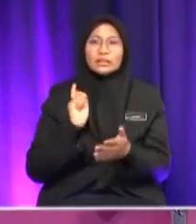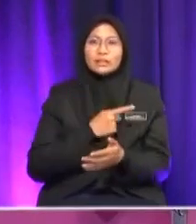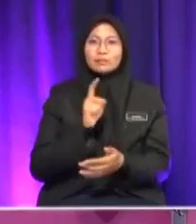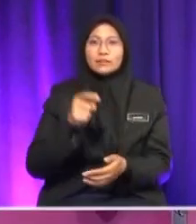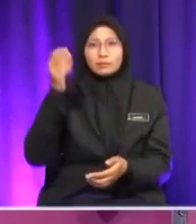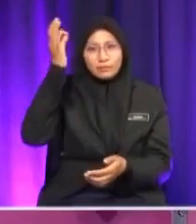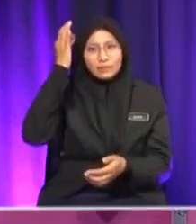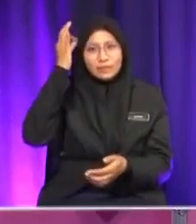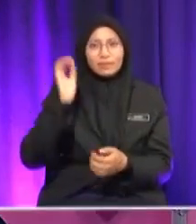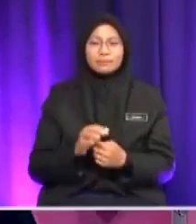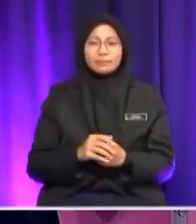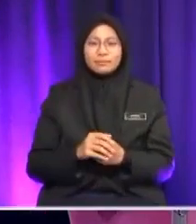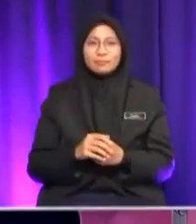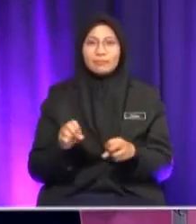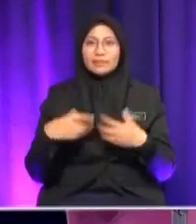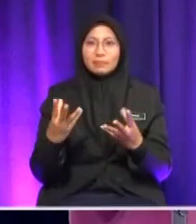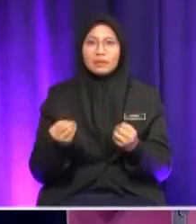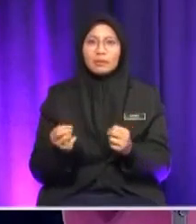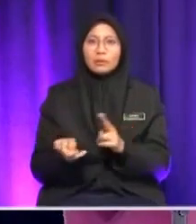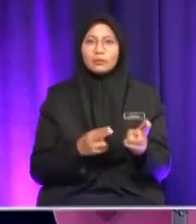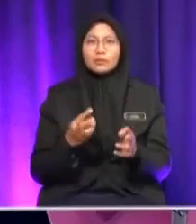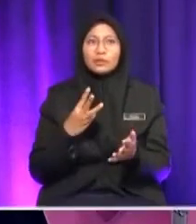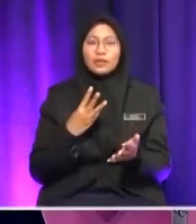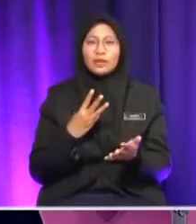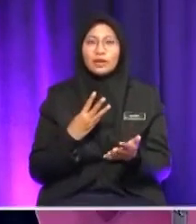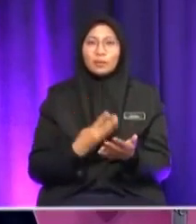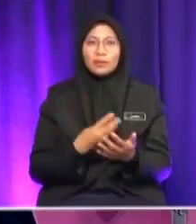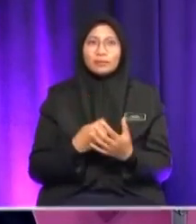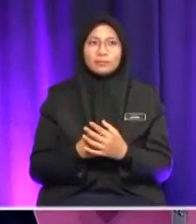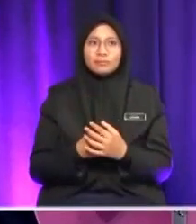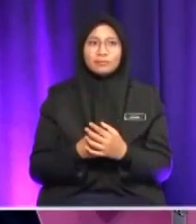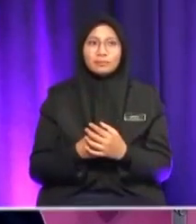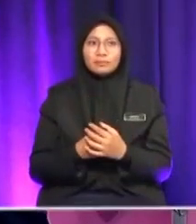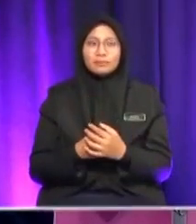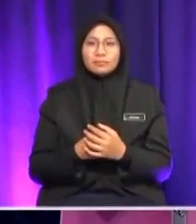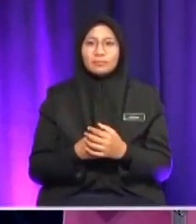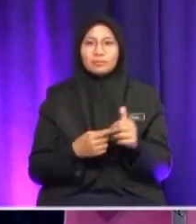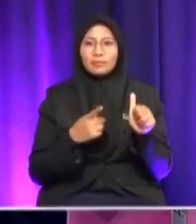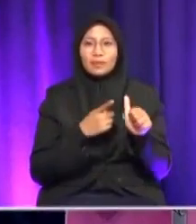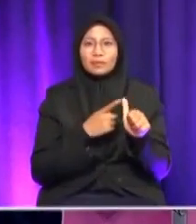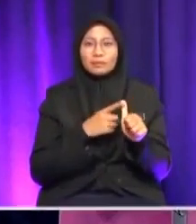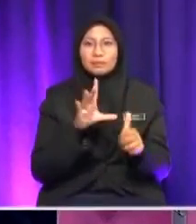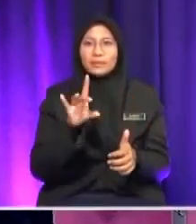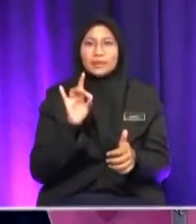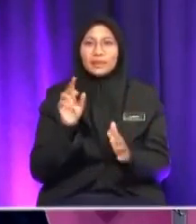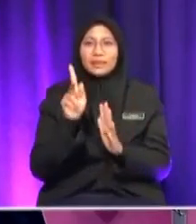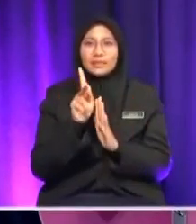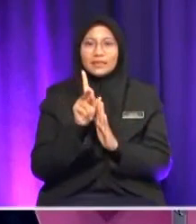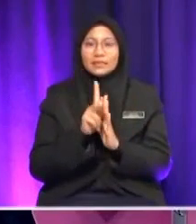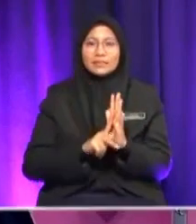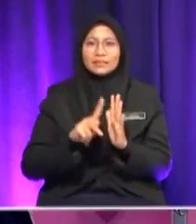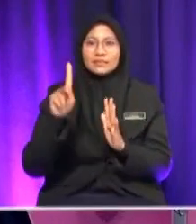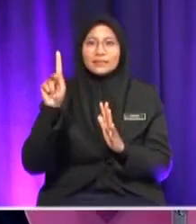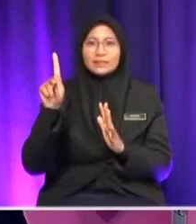berfikir. Itu merujuk kepada rasional. Dan cikgu pula akan pilih satu nilai, iaitu nilai kesederhanaan. Nilai kesederhanaan